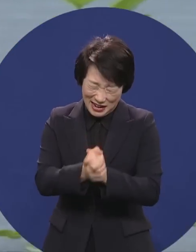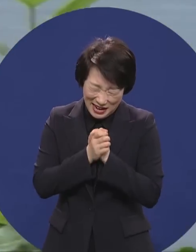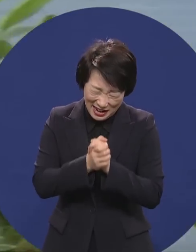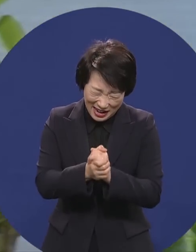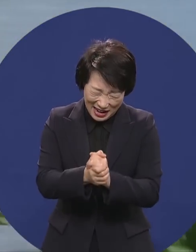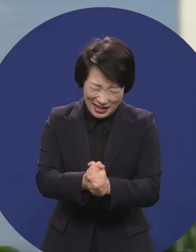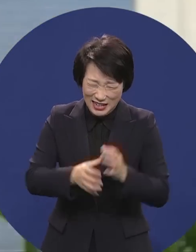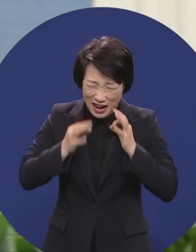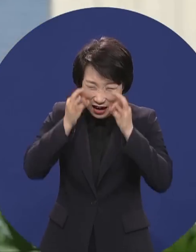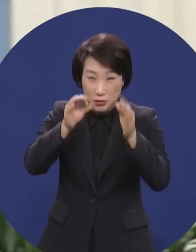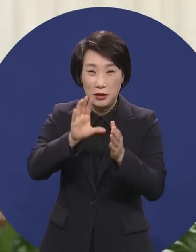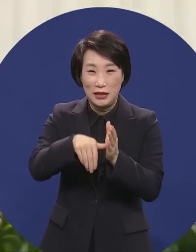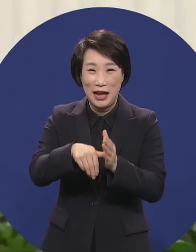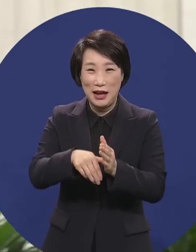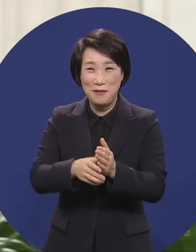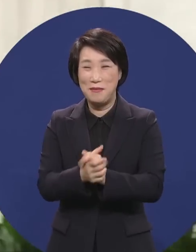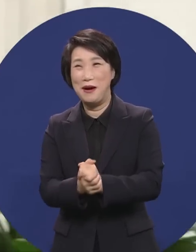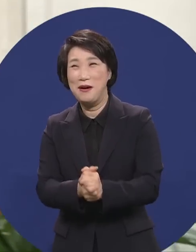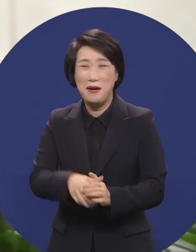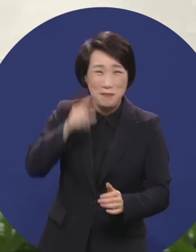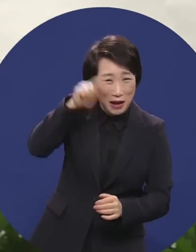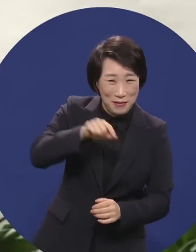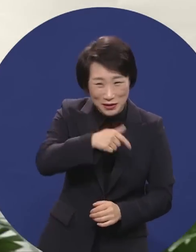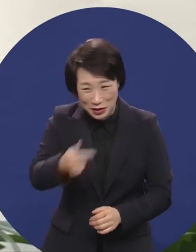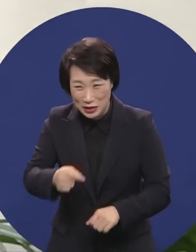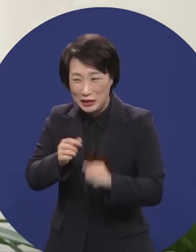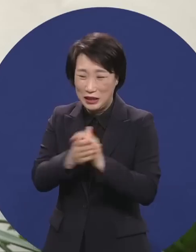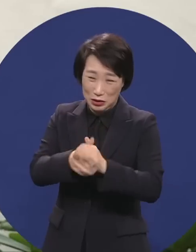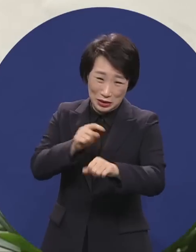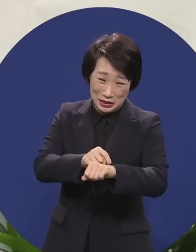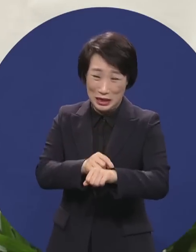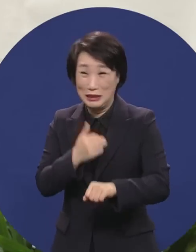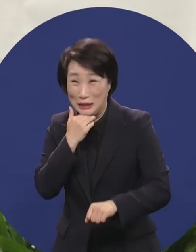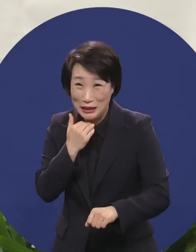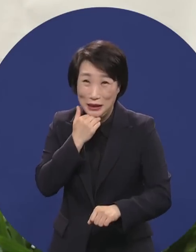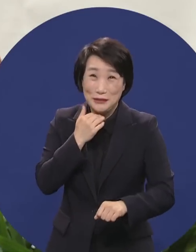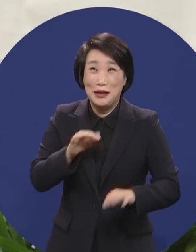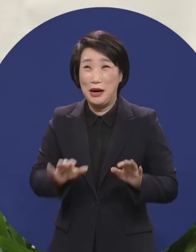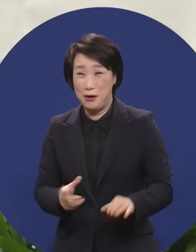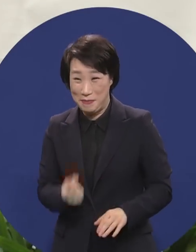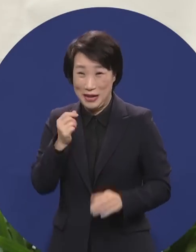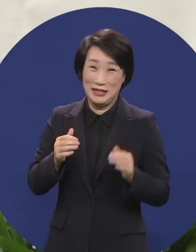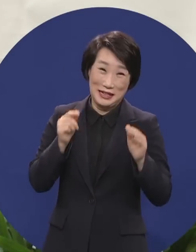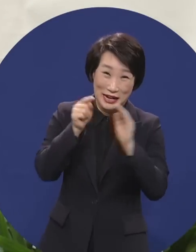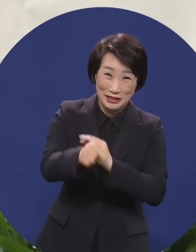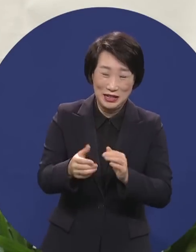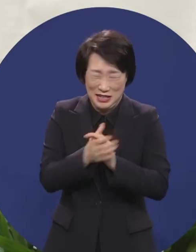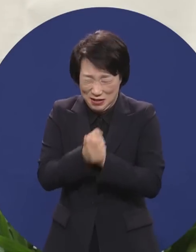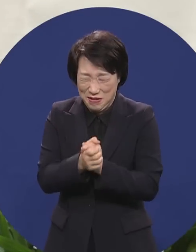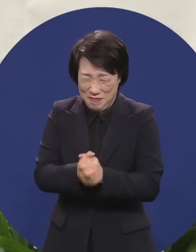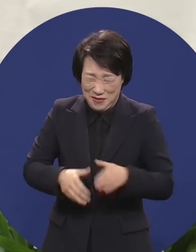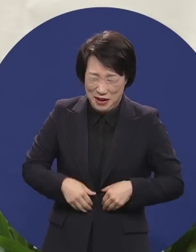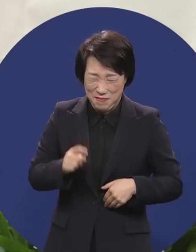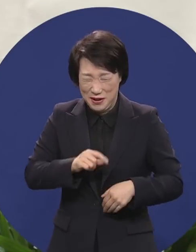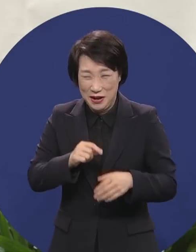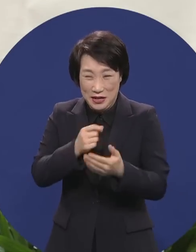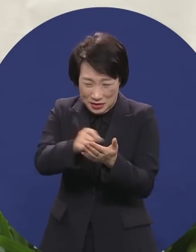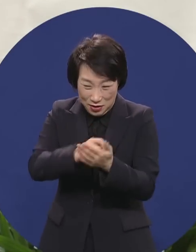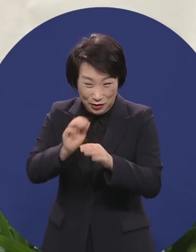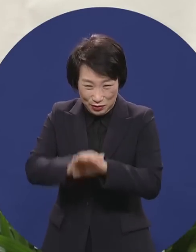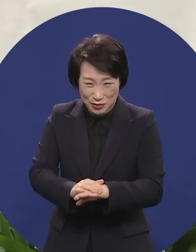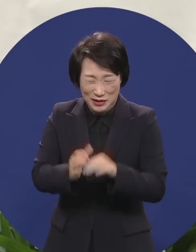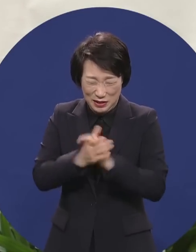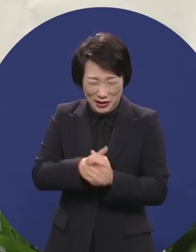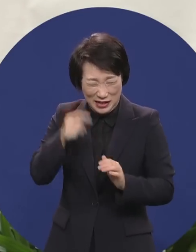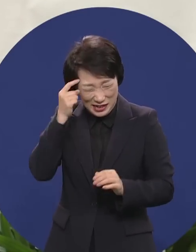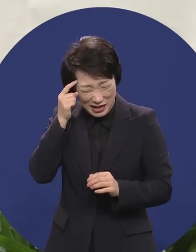사람이 막 저녁마다 기도 시간에 기다려줍니다. 오늘 빨리 저녁에 가서 이런 기도해야 되겠다. 막 노트다 적어놓고 기도도